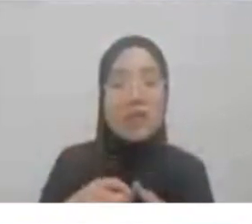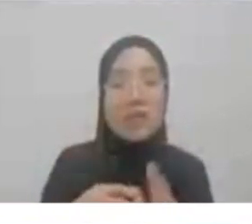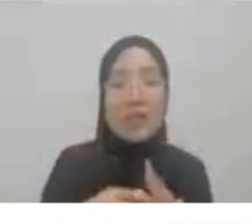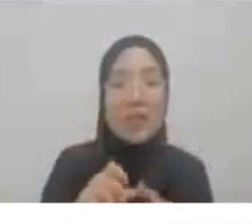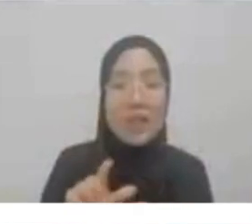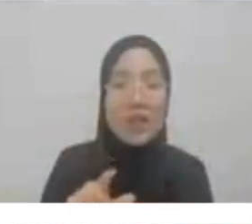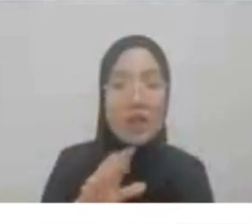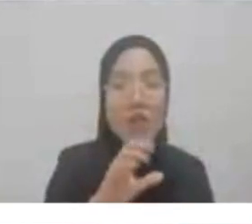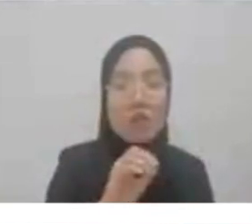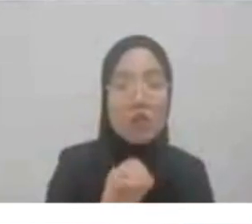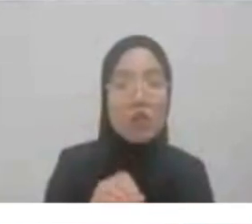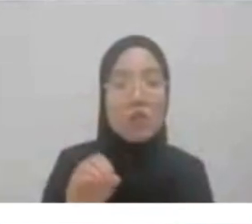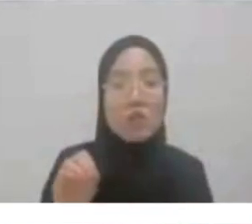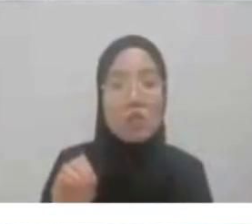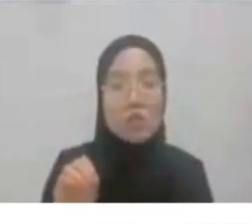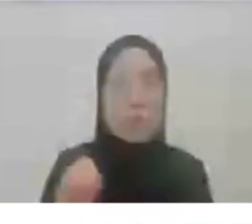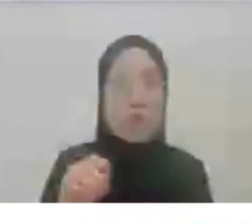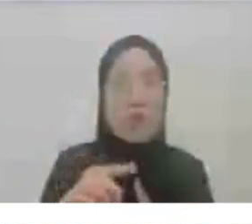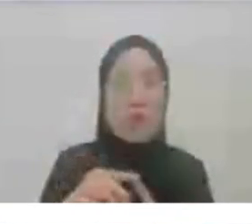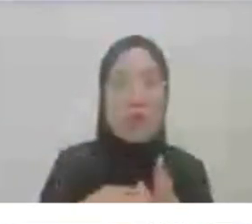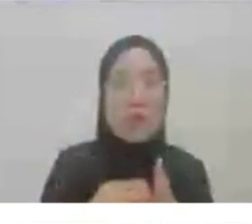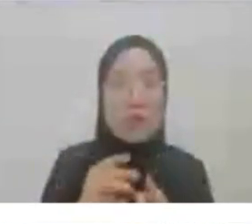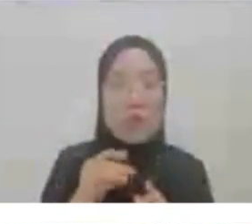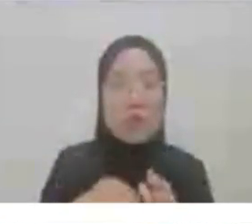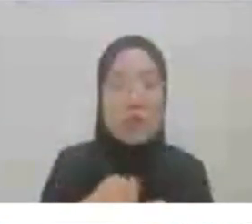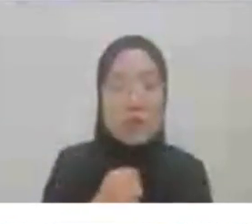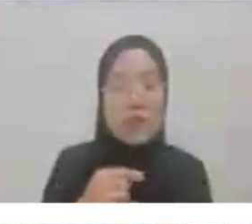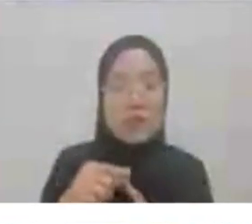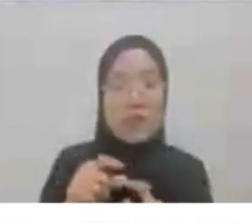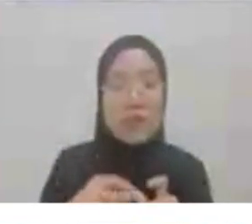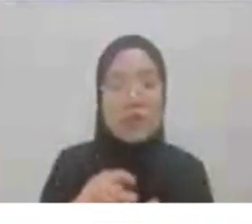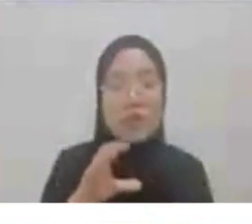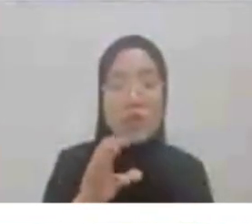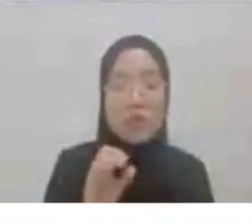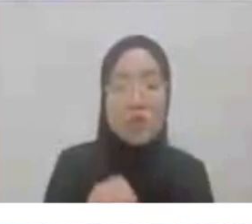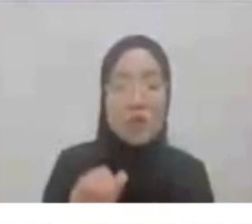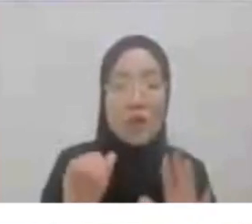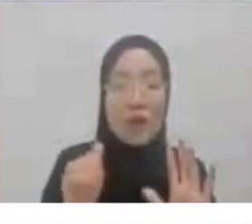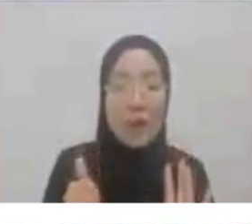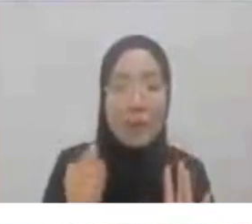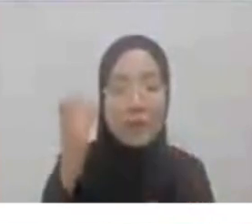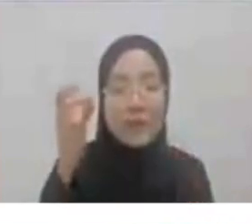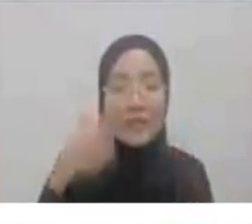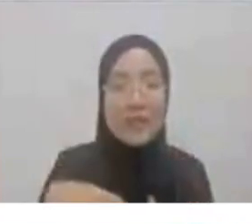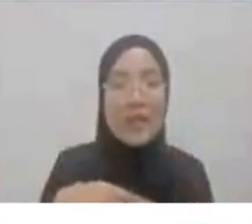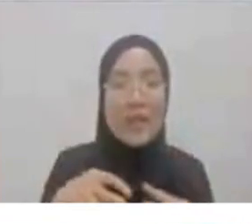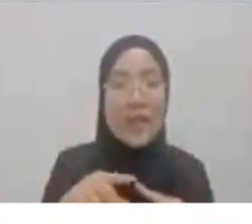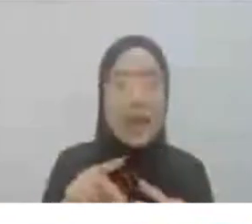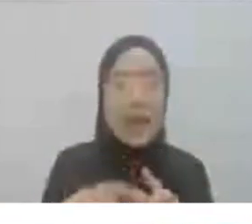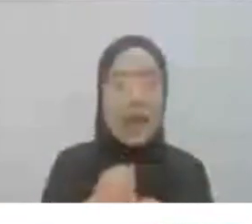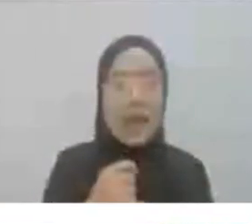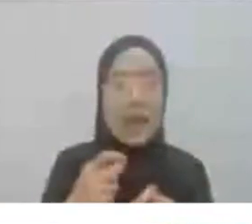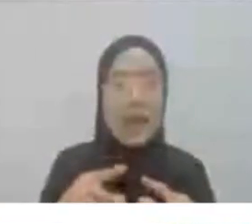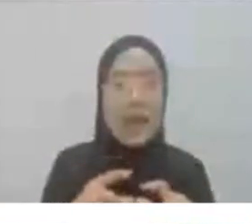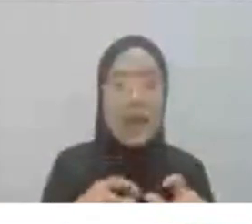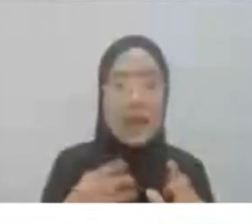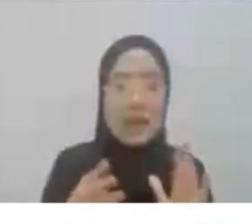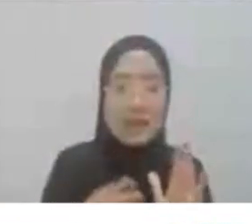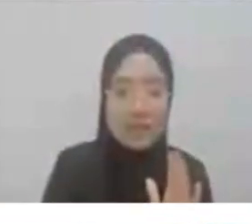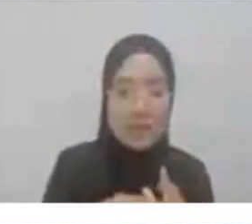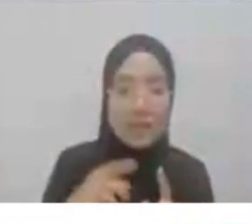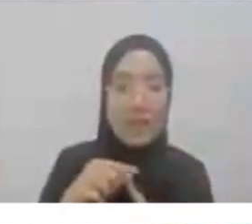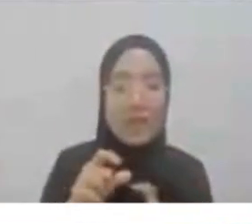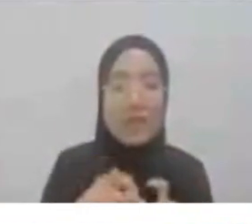004 desa Temu irang Kecamatan Petarukan TPS 006 Desa Karang Asem Kecamatan Petarukan dan TPS